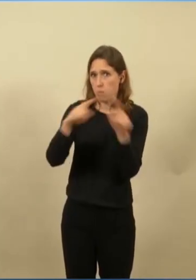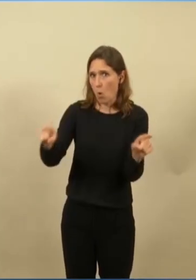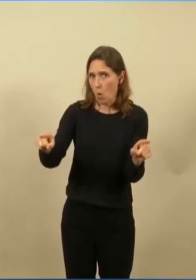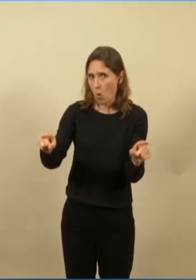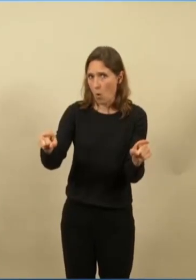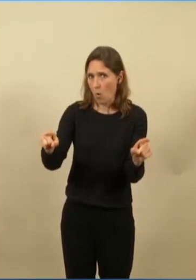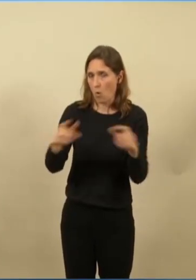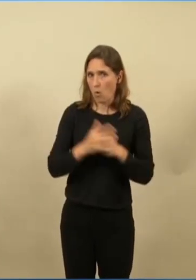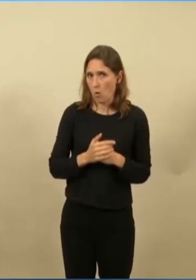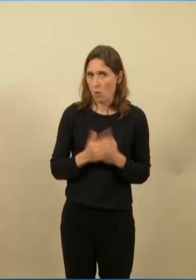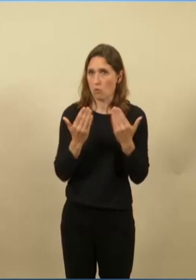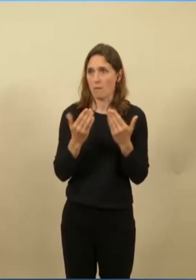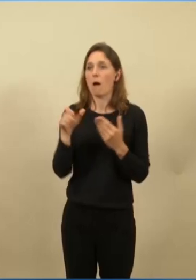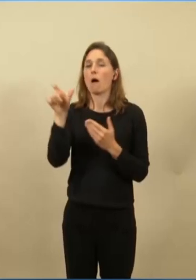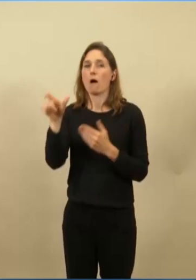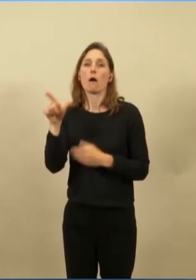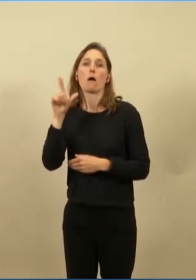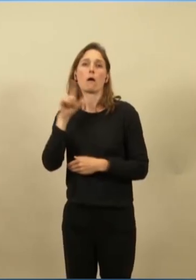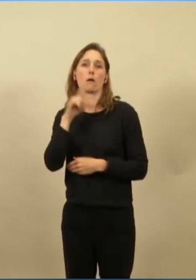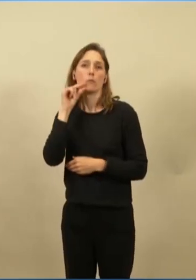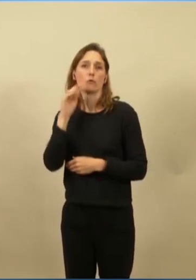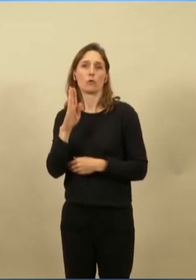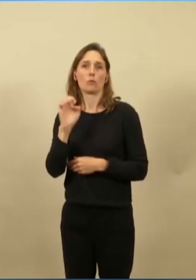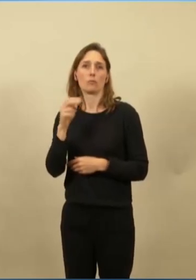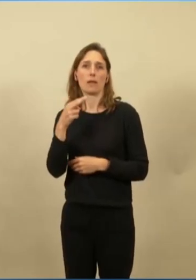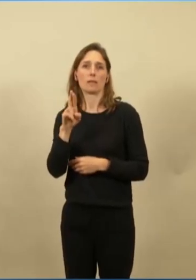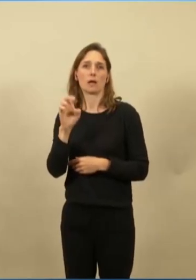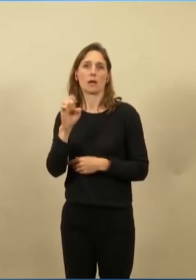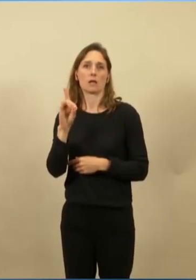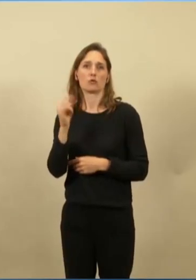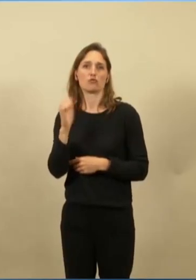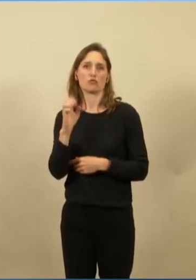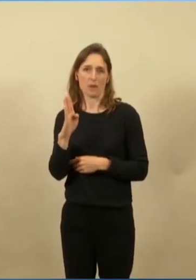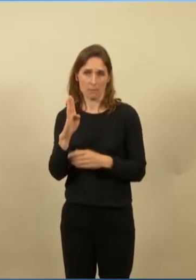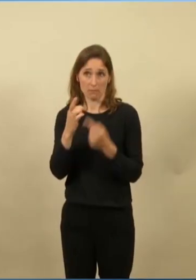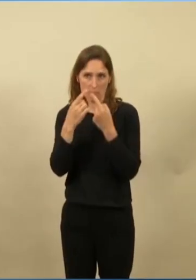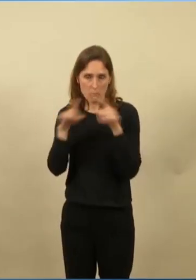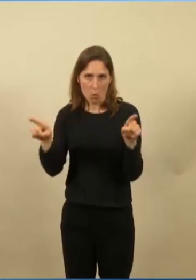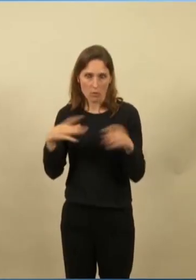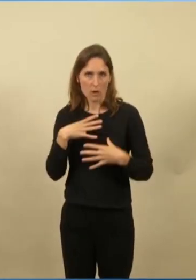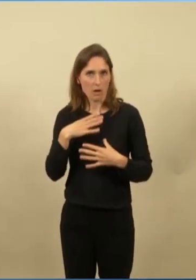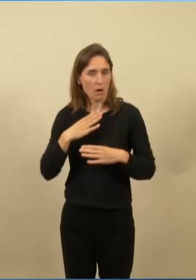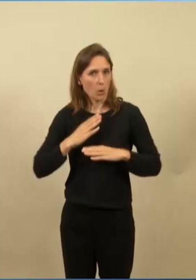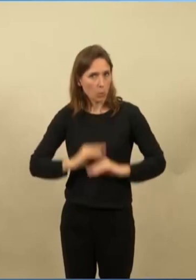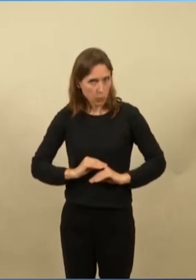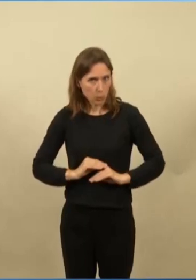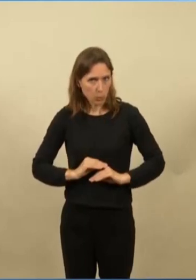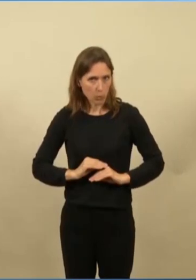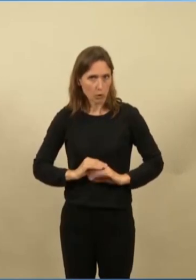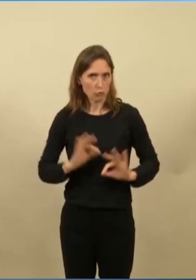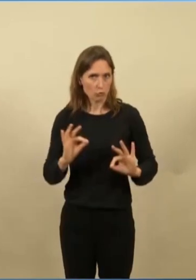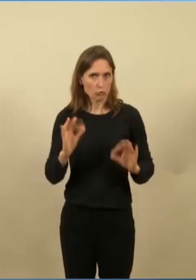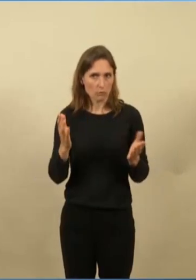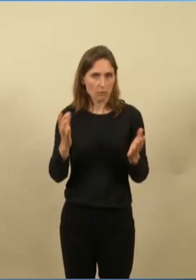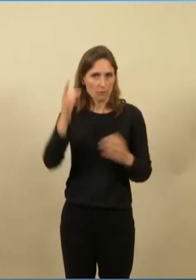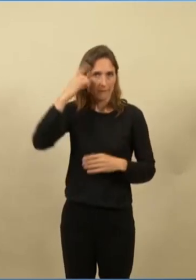de l'intervention de notre camarade de sniper regieb avant la suspension de séance nous voilà rassurés sur le fait que l'état d'esprit